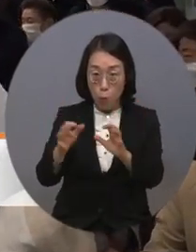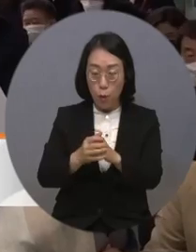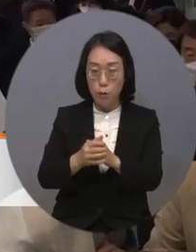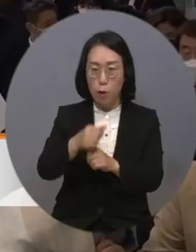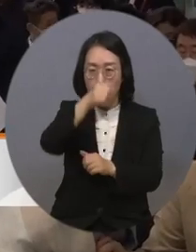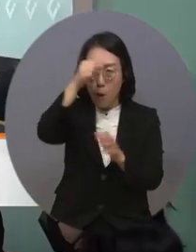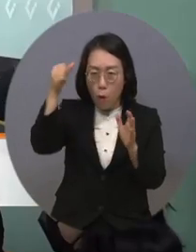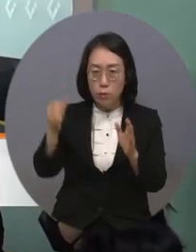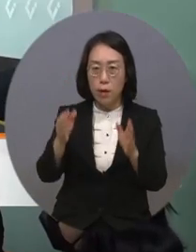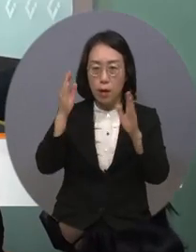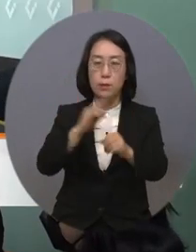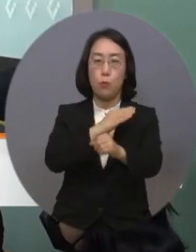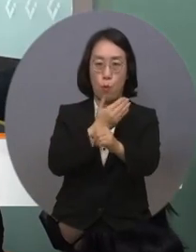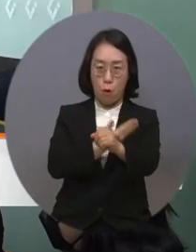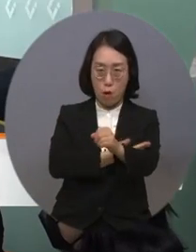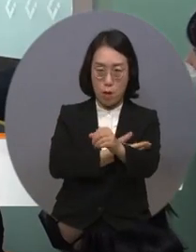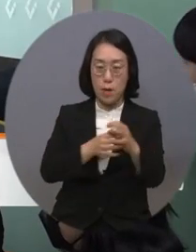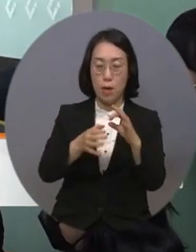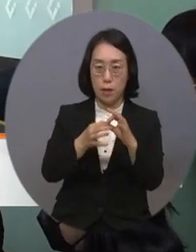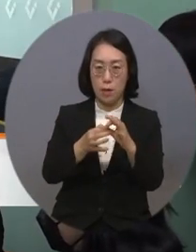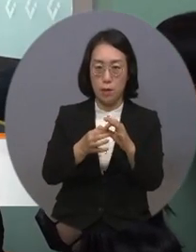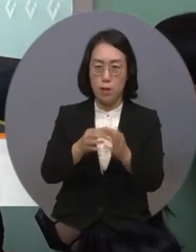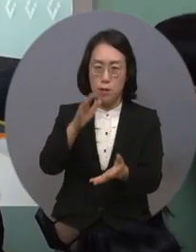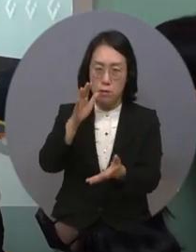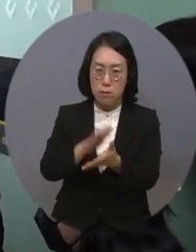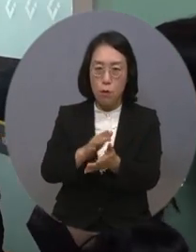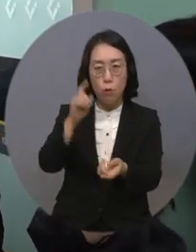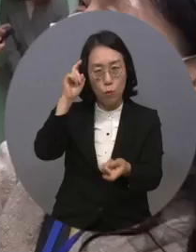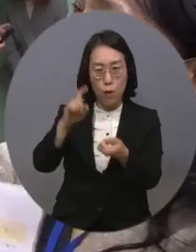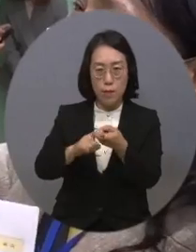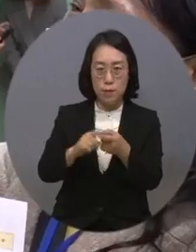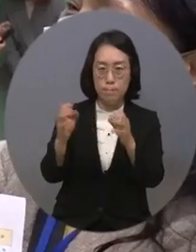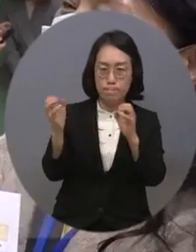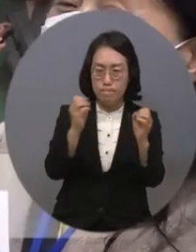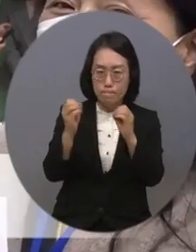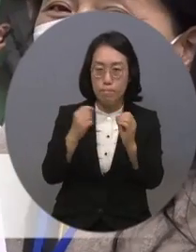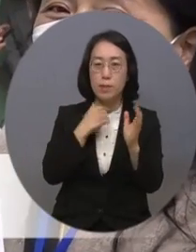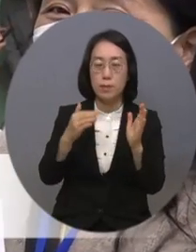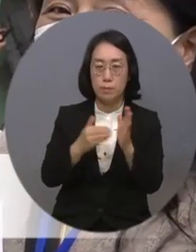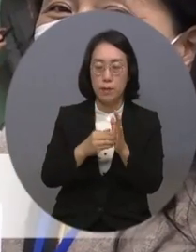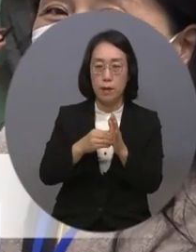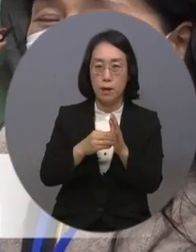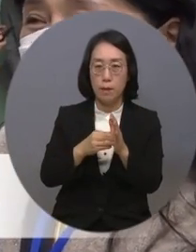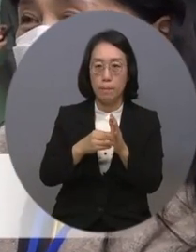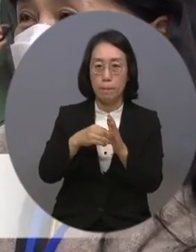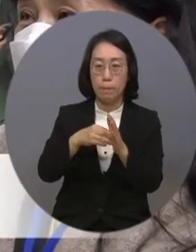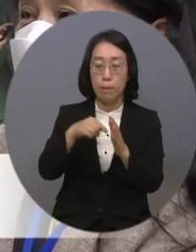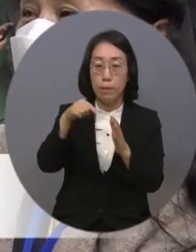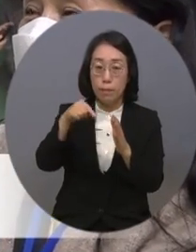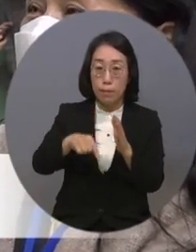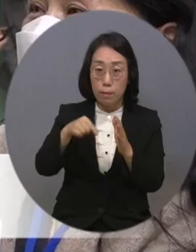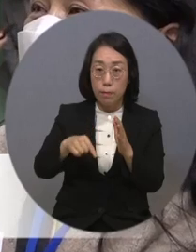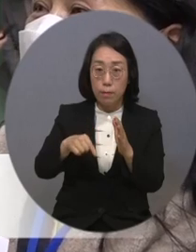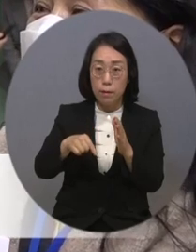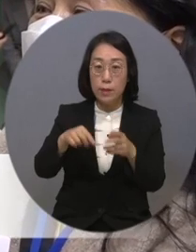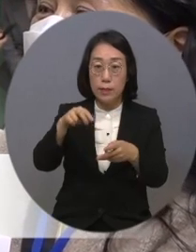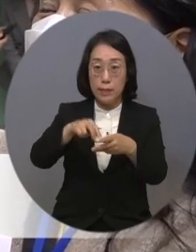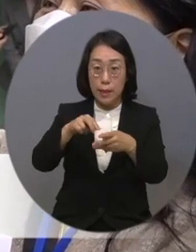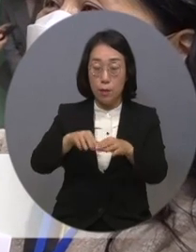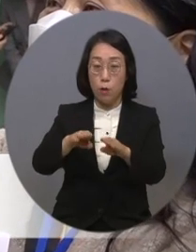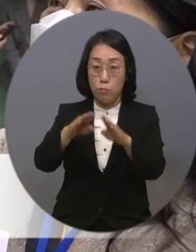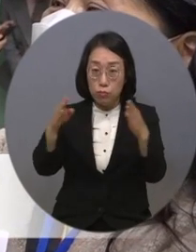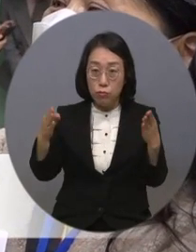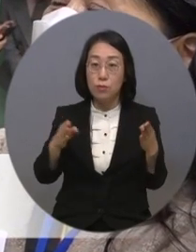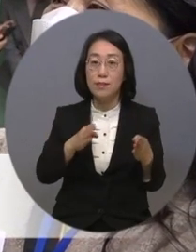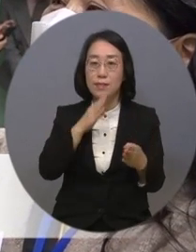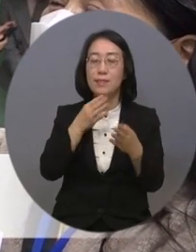보장이라는 시대적 요청에 대한 뜨거운 관심을 보였습니다. 의정부시 장애인 평생 학습지원센터 개소식을